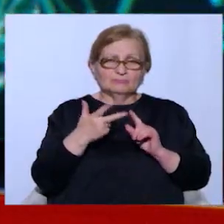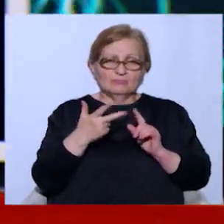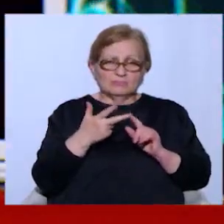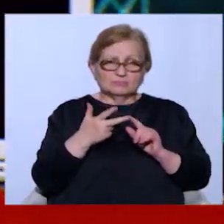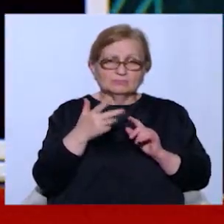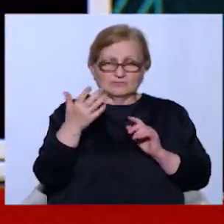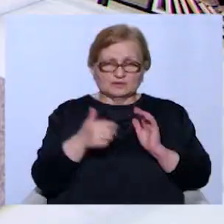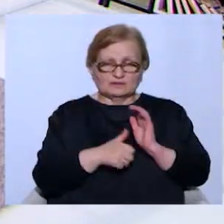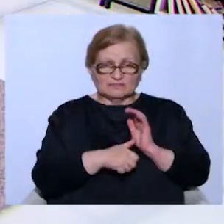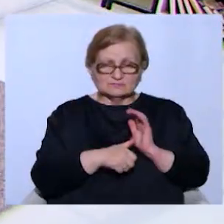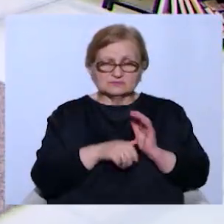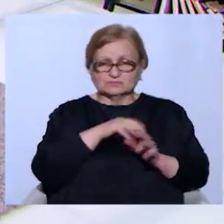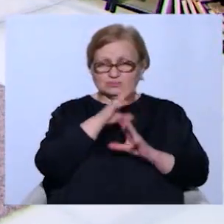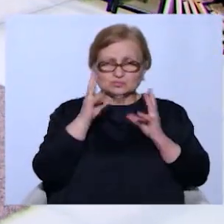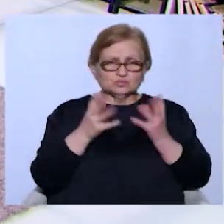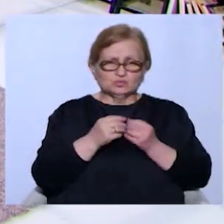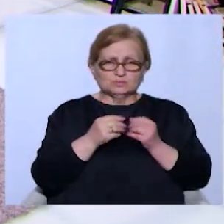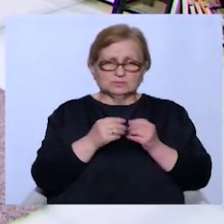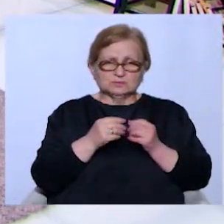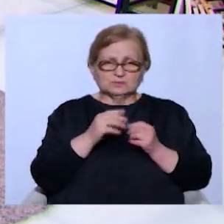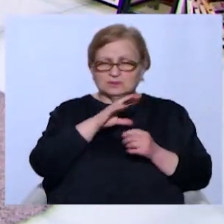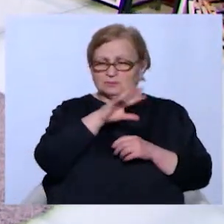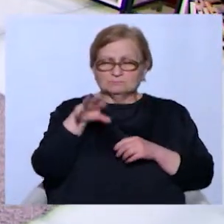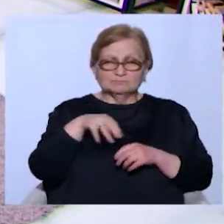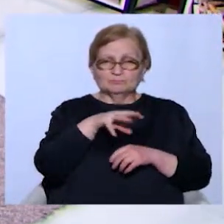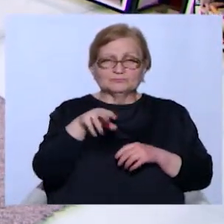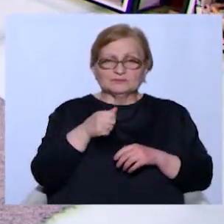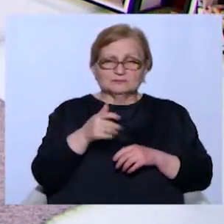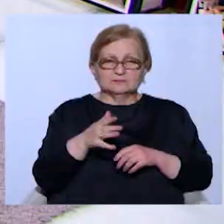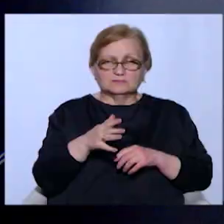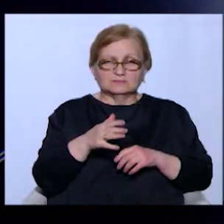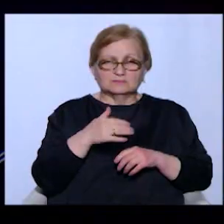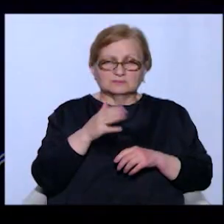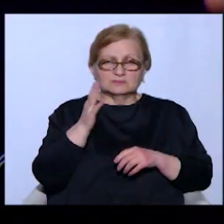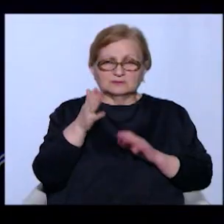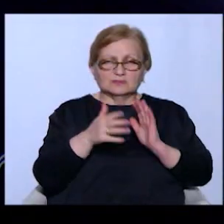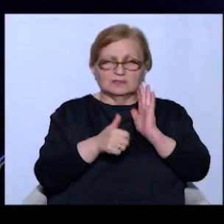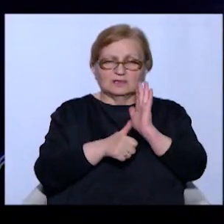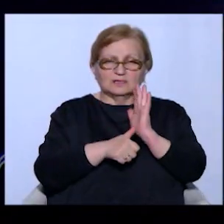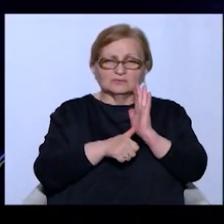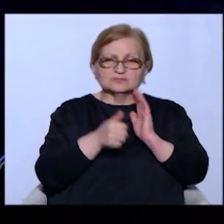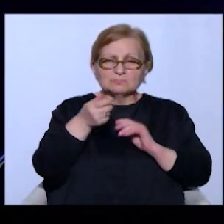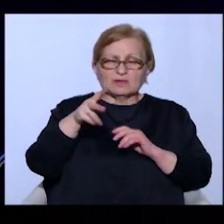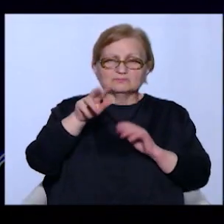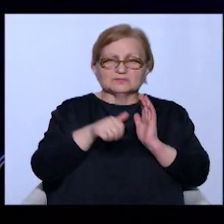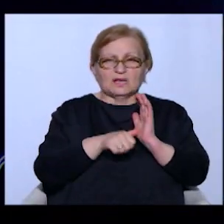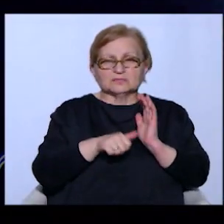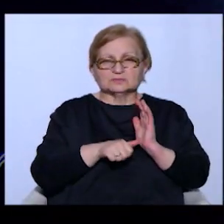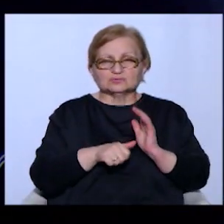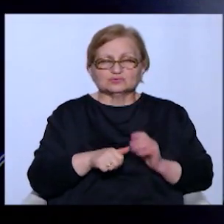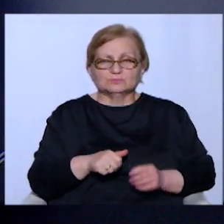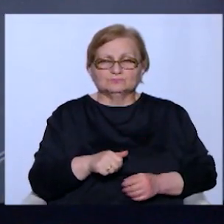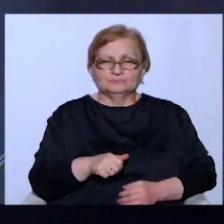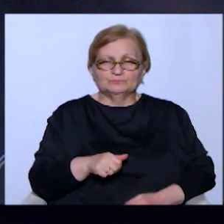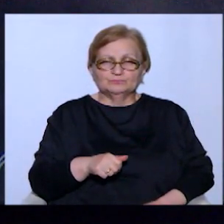კამათელი 6-ჯერ 6, კიდევ 6. შესაბამისად, მთლიანი სივრცე ჩვენ გვექნება 6-6 ხარისხში. აი, მოდით